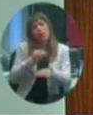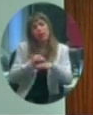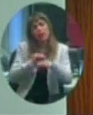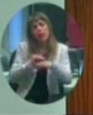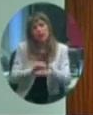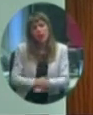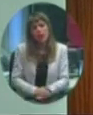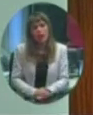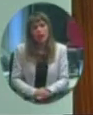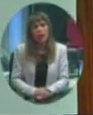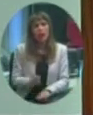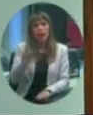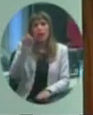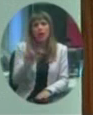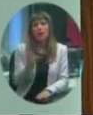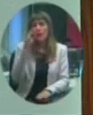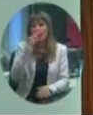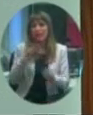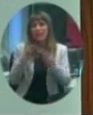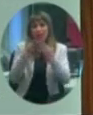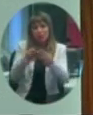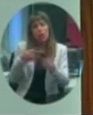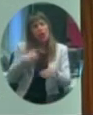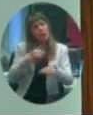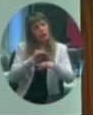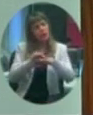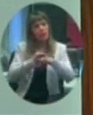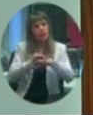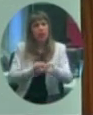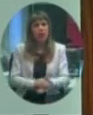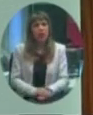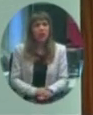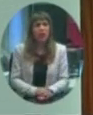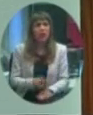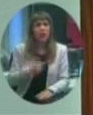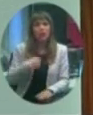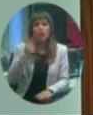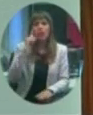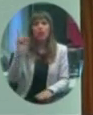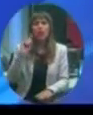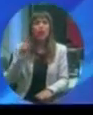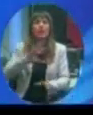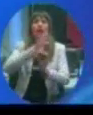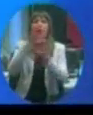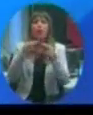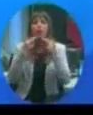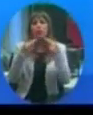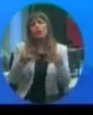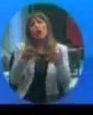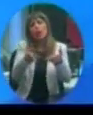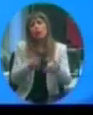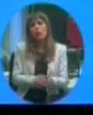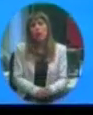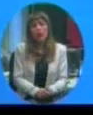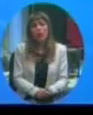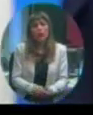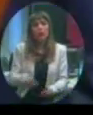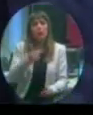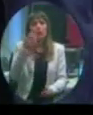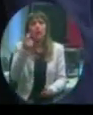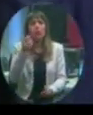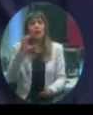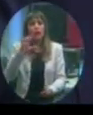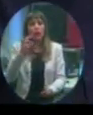מישהו ומנסה לעזור, אני מתנצל. כי אני לא יודע להביא את כל התוצאה. ואכן, שר האוצר כחלון פעל להעלאת קצבת